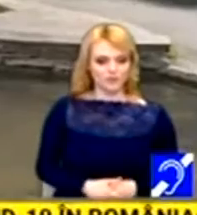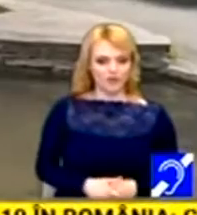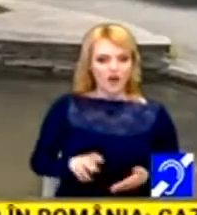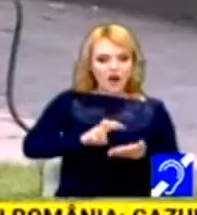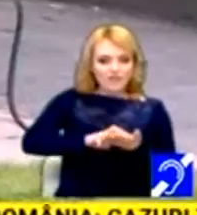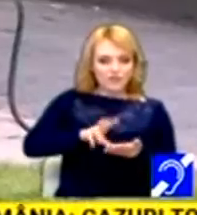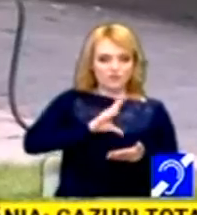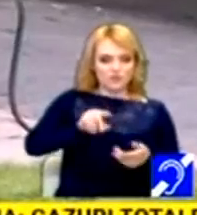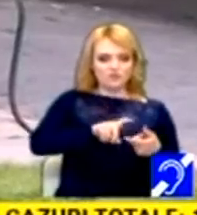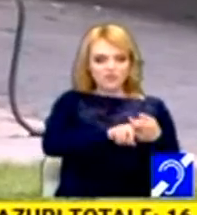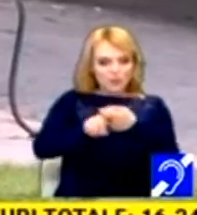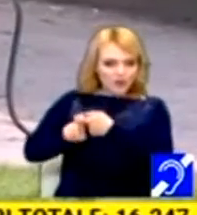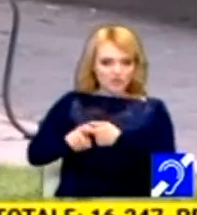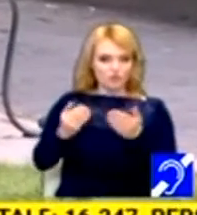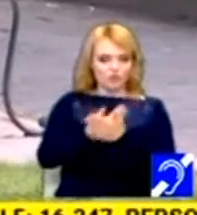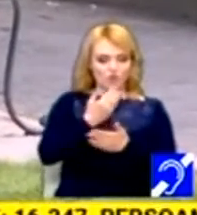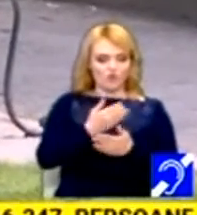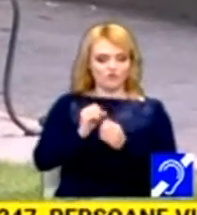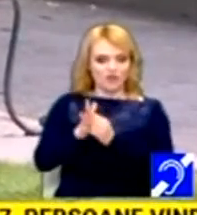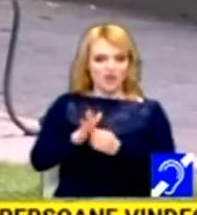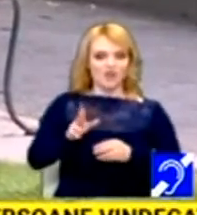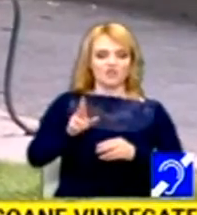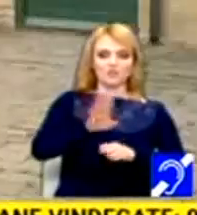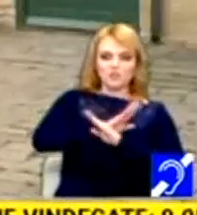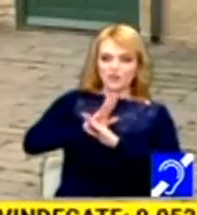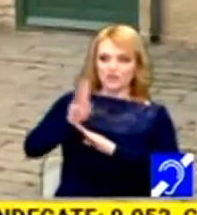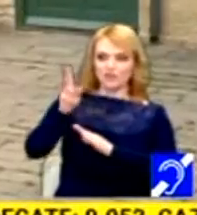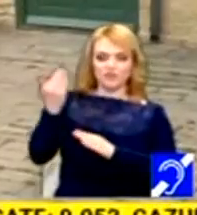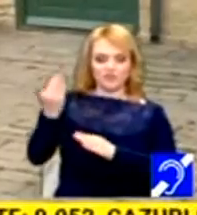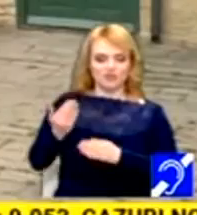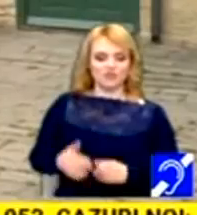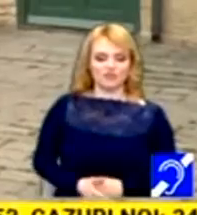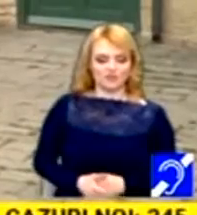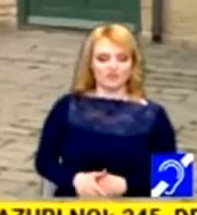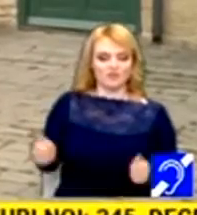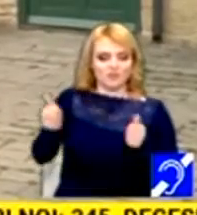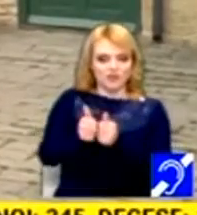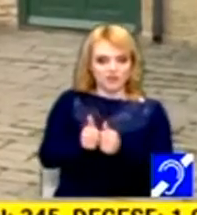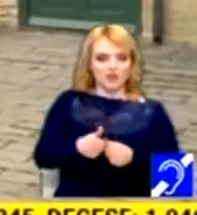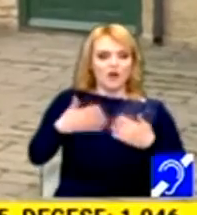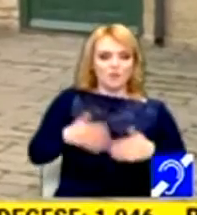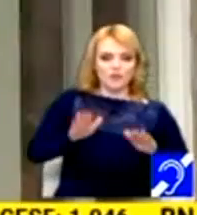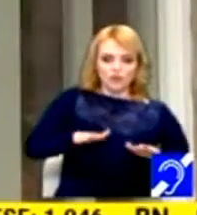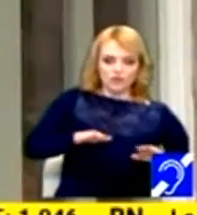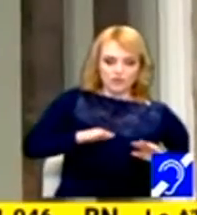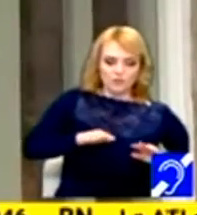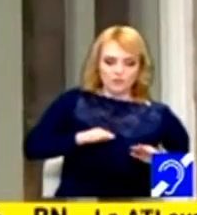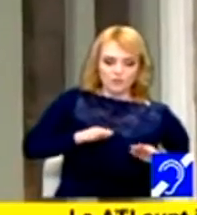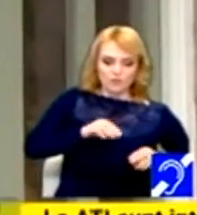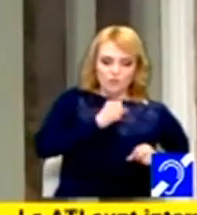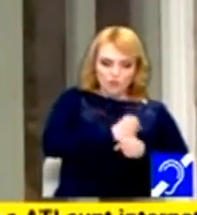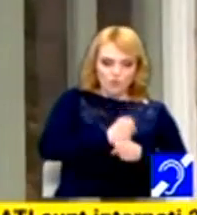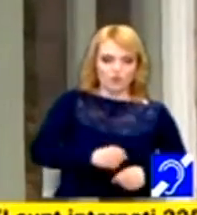Frica de a fi contaminat cu noul coronavirus, decesul celor apropiați, pierderea locului de muncă, izolarea și teama de viitor. Acestea